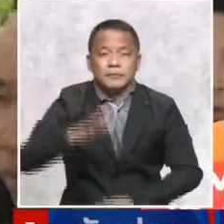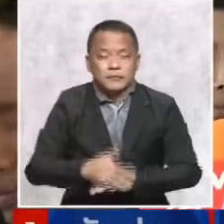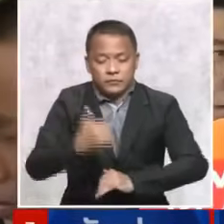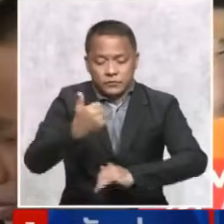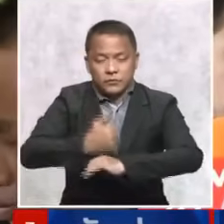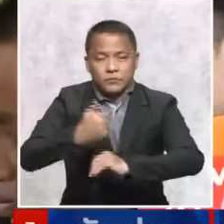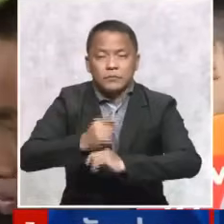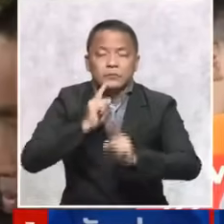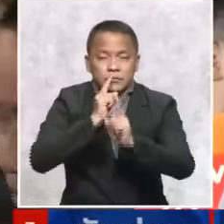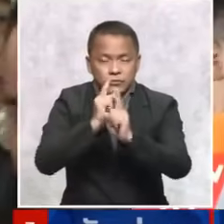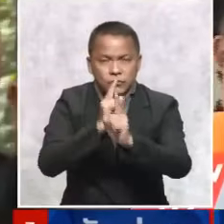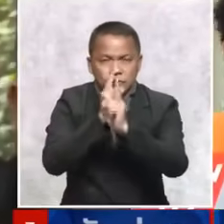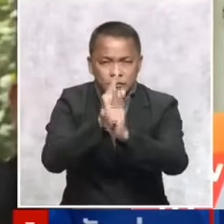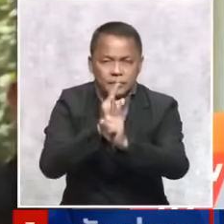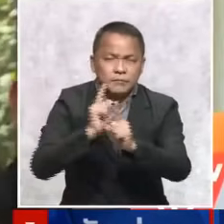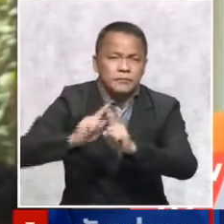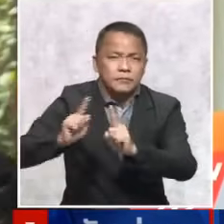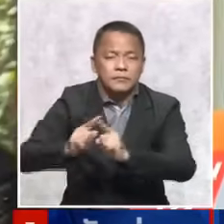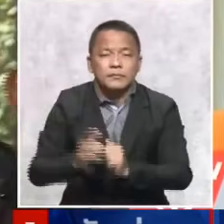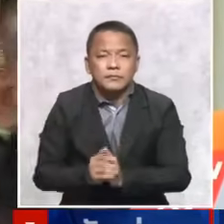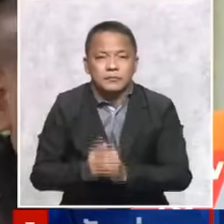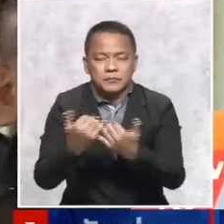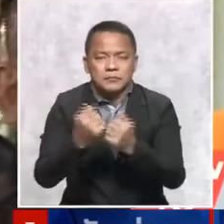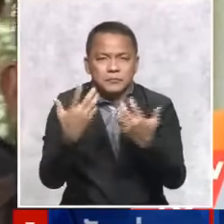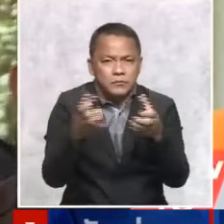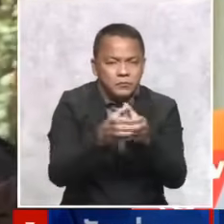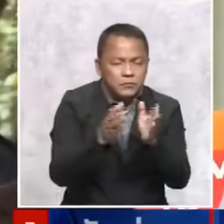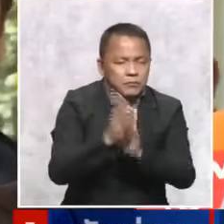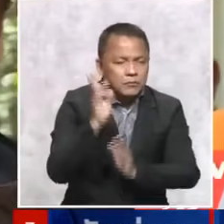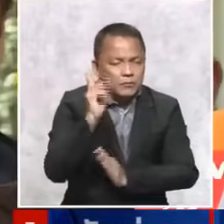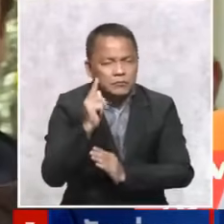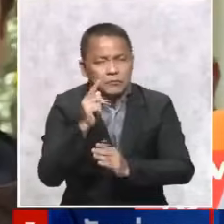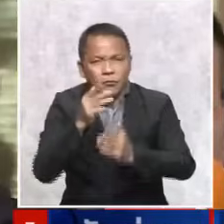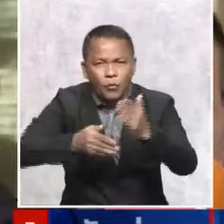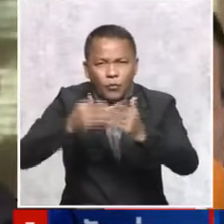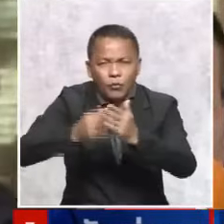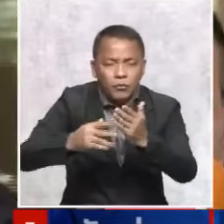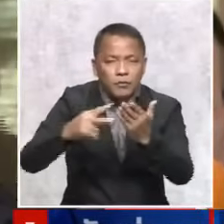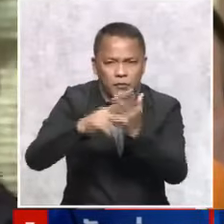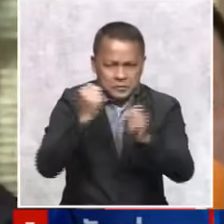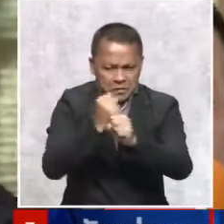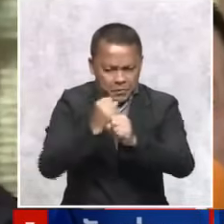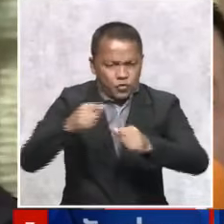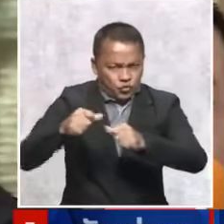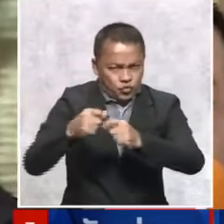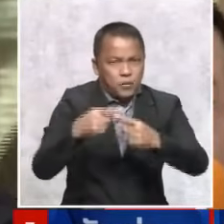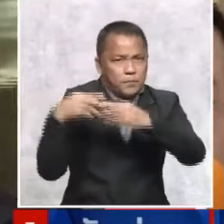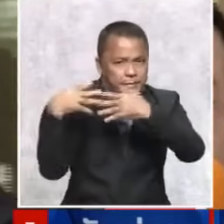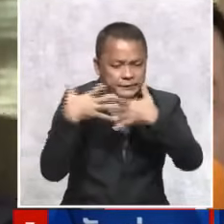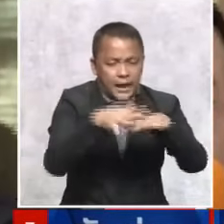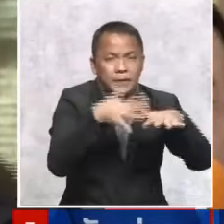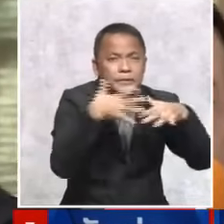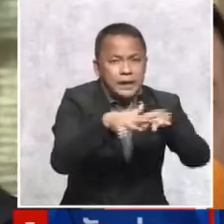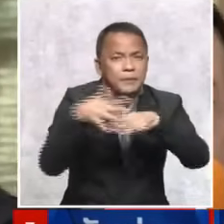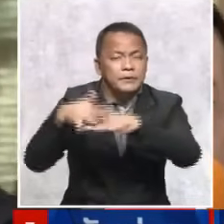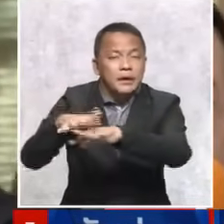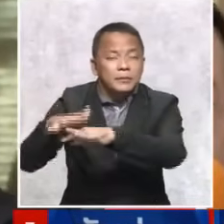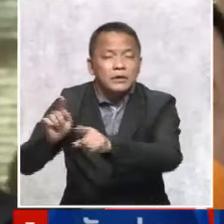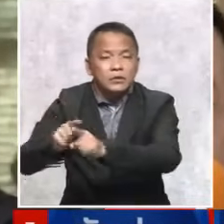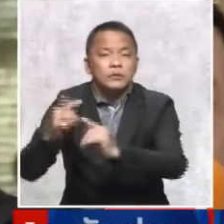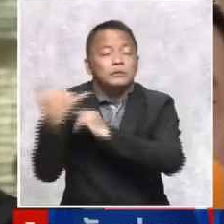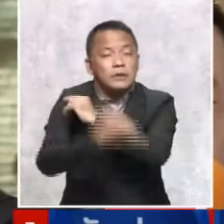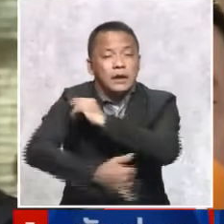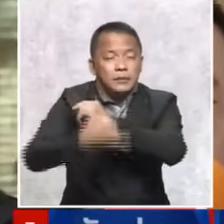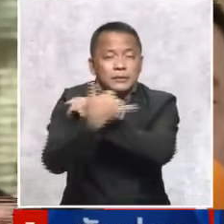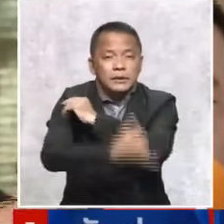ท่านเนี่ยติดตามมาอย่างต่อเนื่องแล้วค่ะบางช่วงอาจจะมีขาดหายไปแต่ทำงานอย่างหนักเพื่อประสานกับหน่วยงานที่เกี่ยวข้องในต่าง